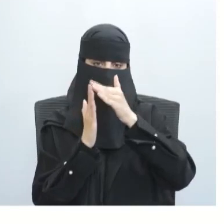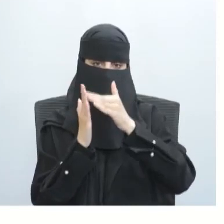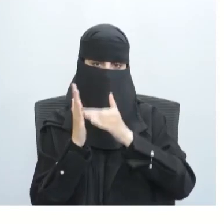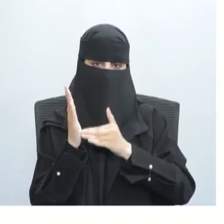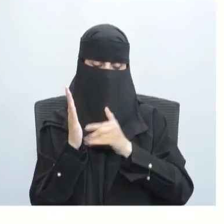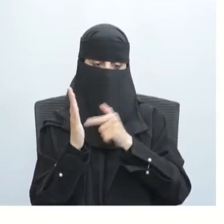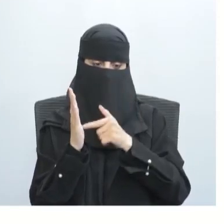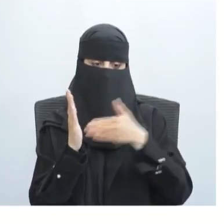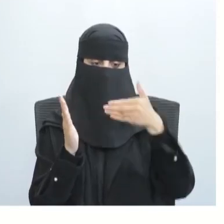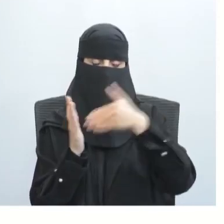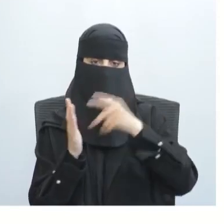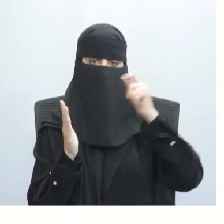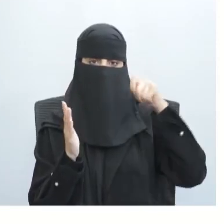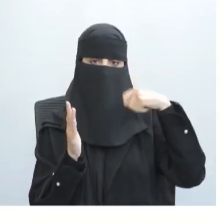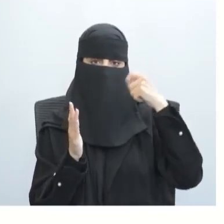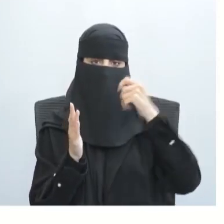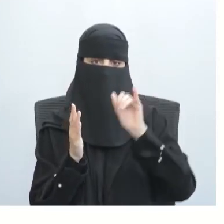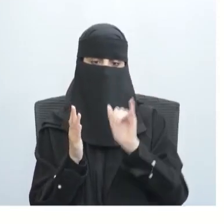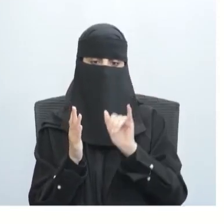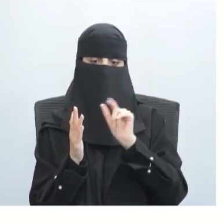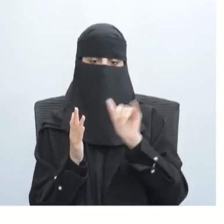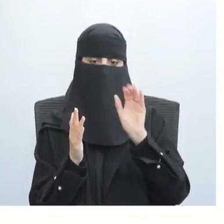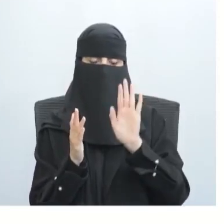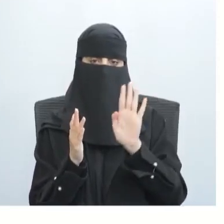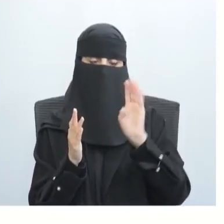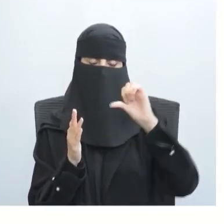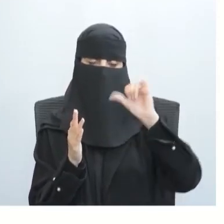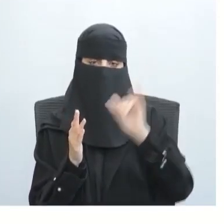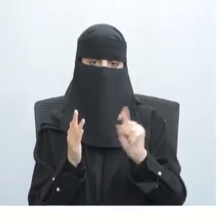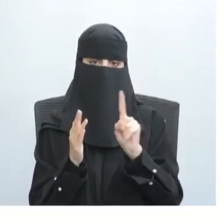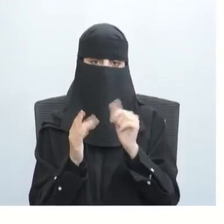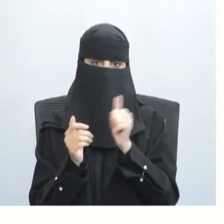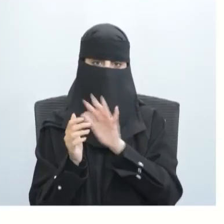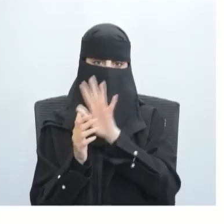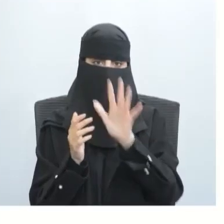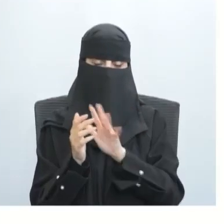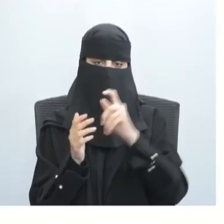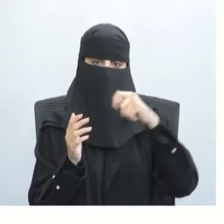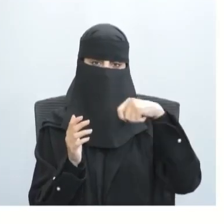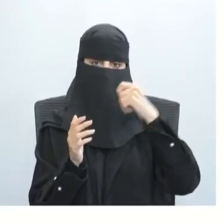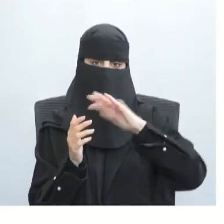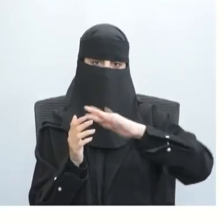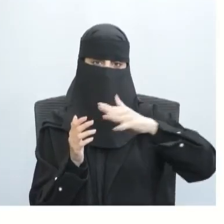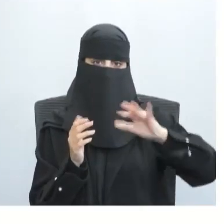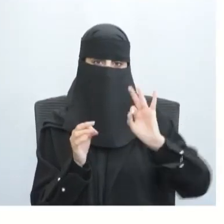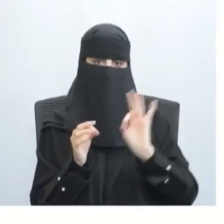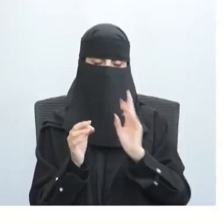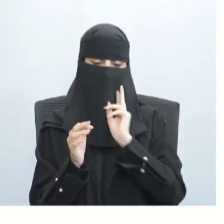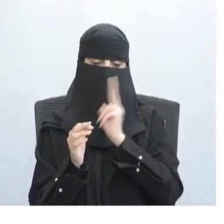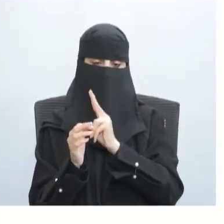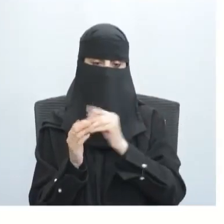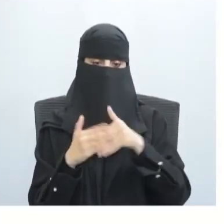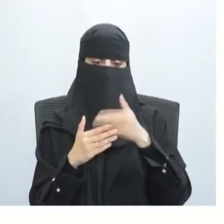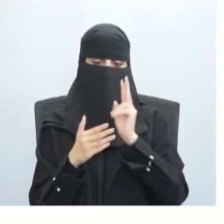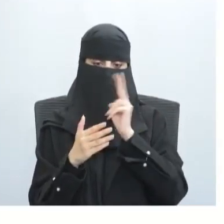نضغط على فيديو ويف فور شكل الفيديو الموجي بعد الضغط على شكل الفيديو الموجي تسمح